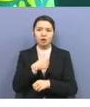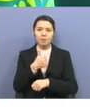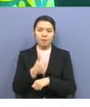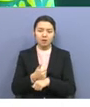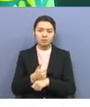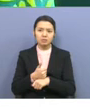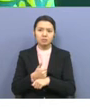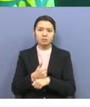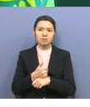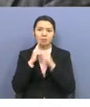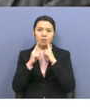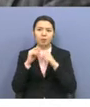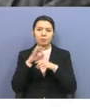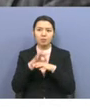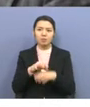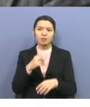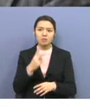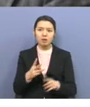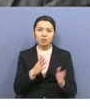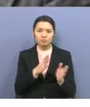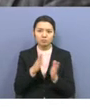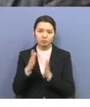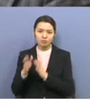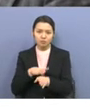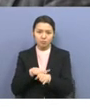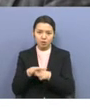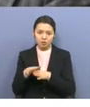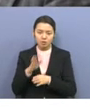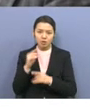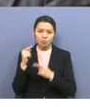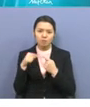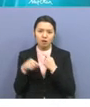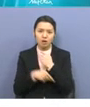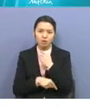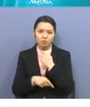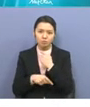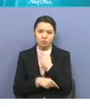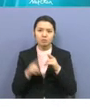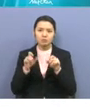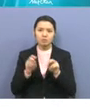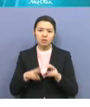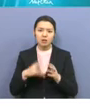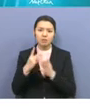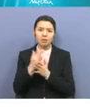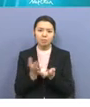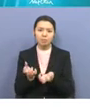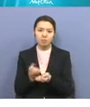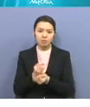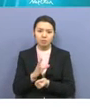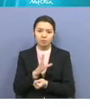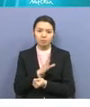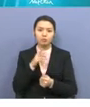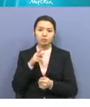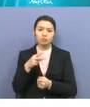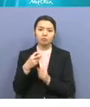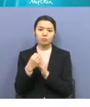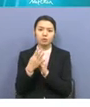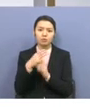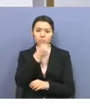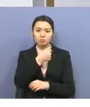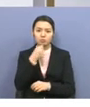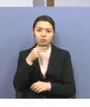саяси кеңесі өтіп, екі кезең бойынша іске асырылатын жемқорлыққа қарсы іс-әрекет бағдарламасы қабылданған болатын. 2015